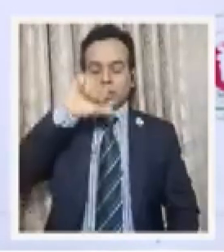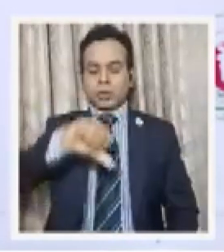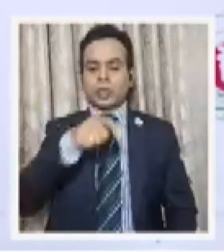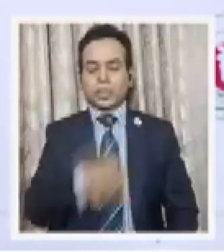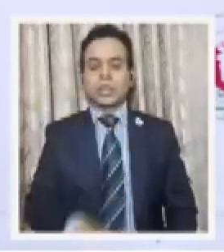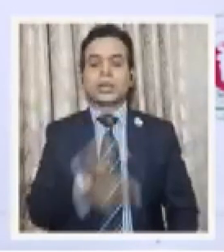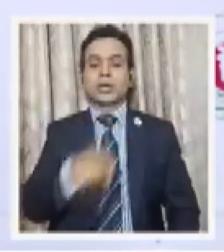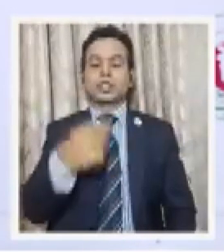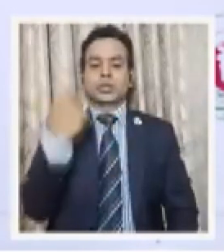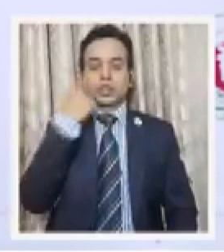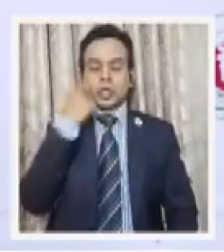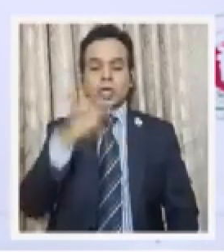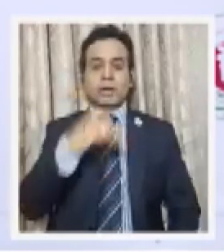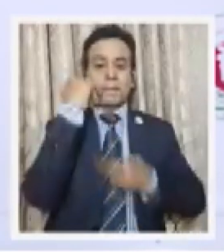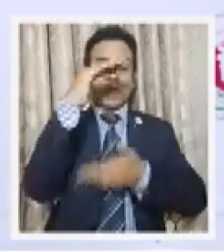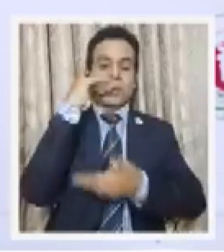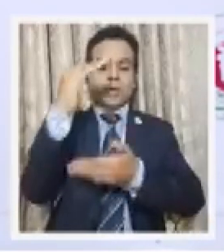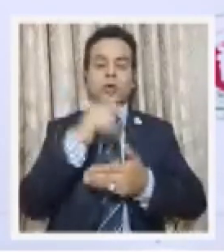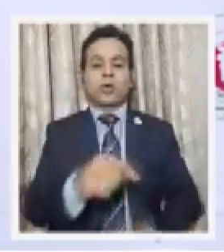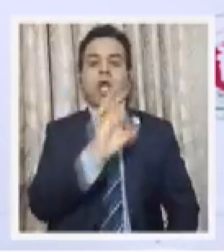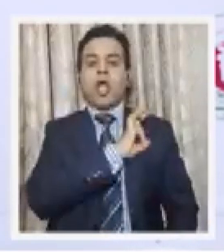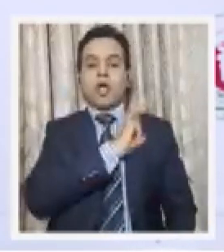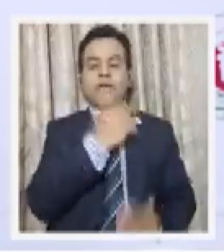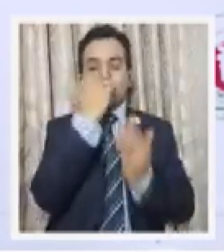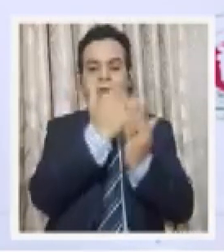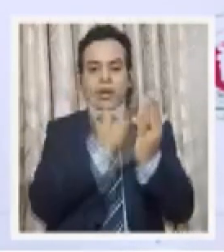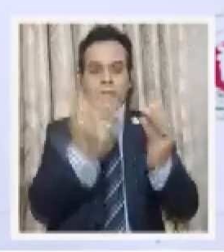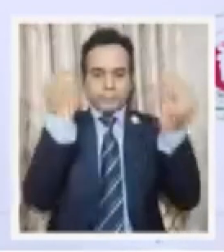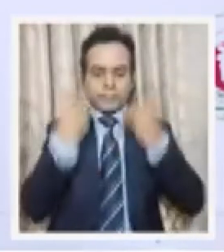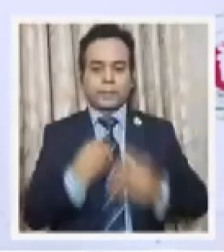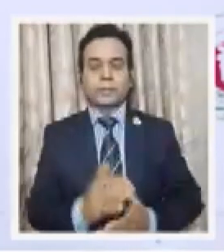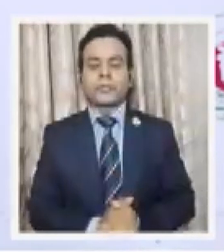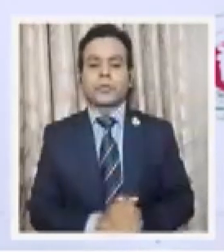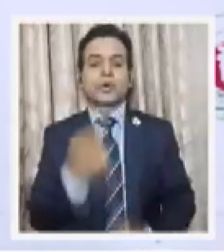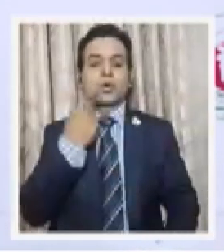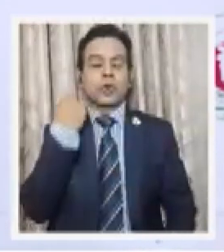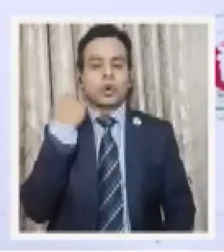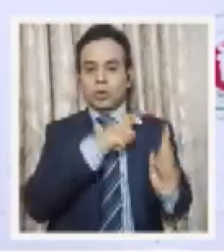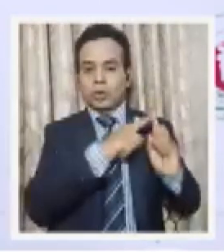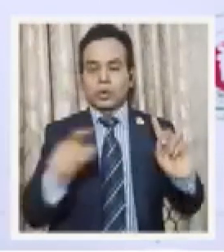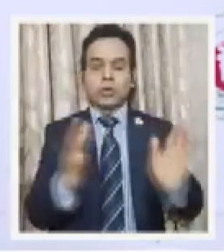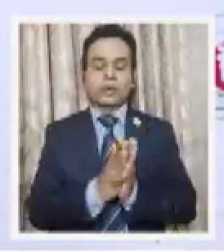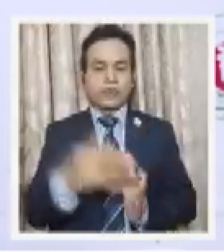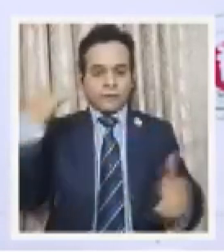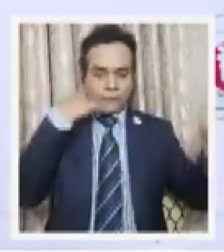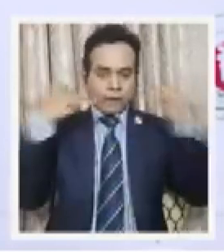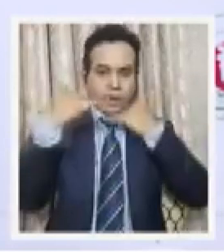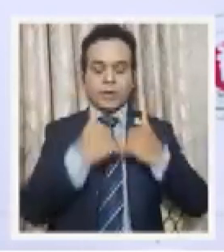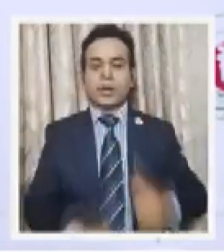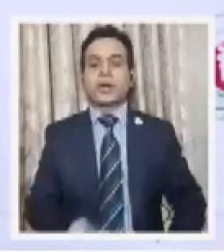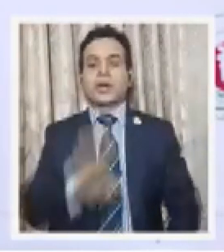12,823, 333 এই নাম্বারে 64,364 এবং IDCR এর দুইটি হটলাইন